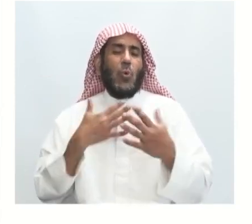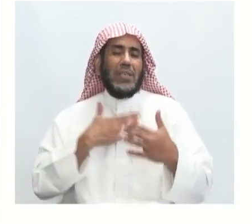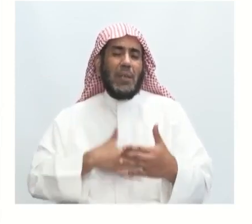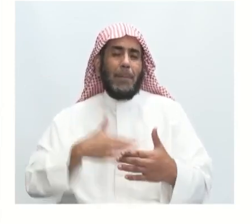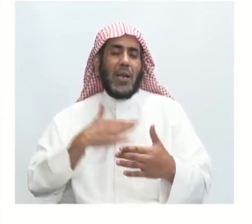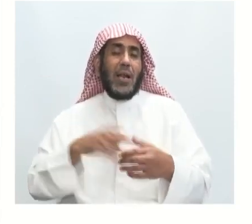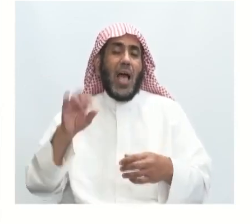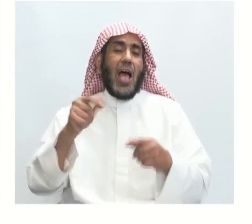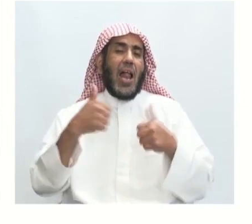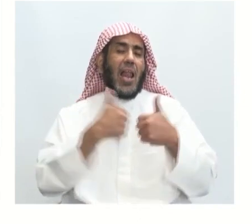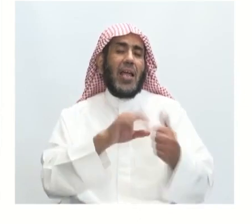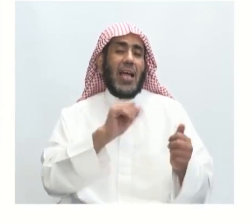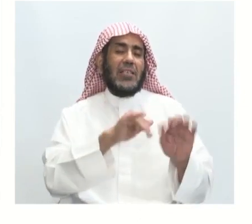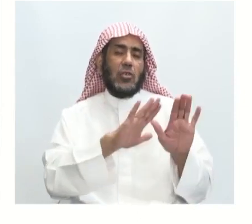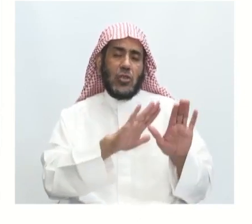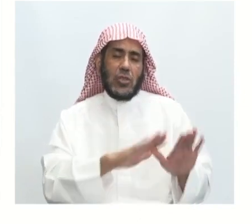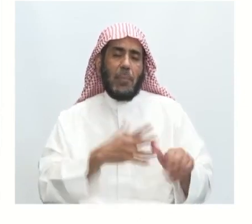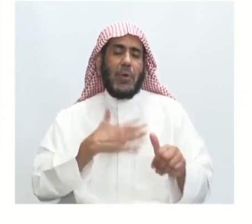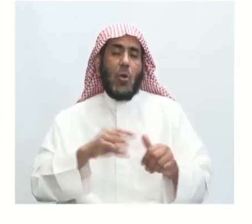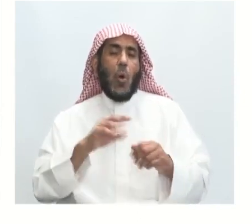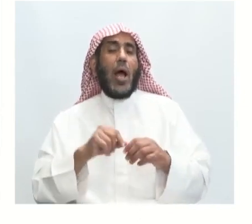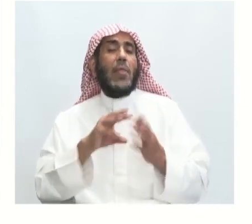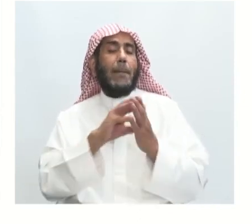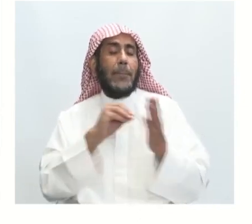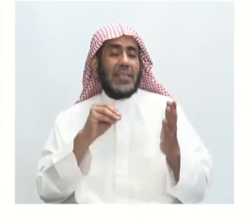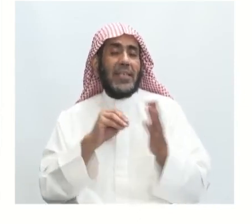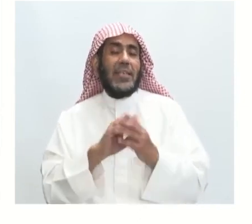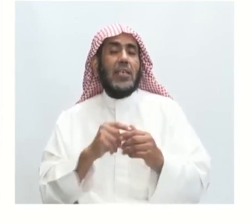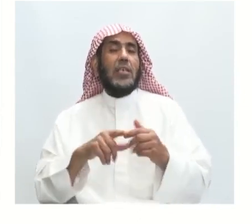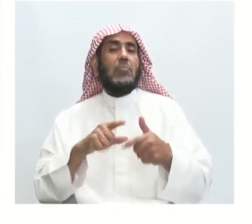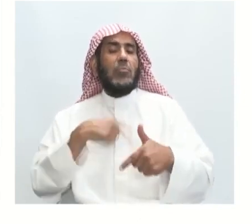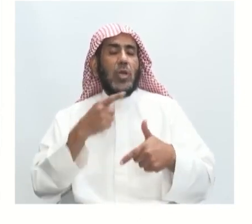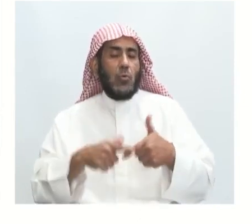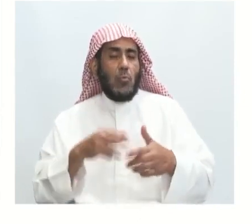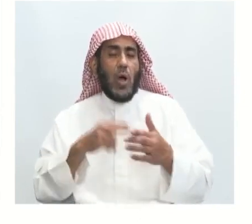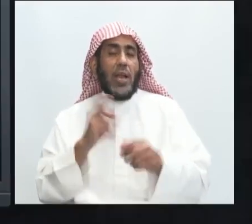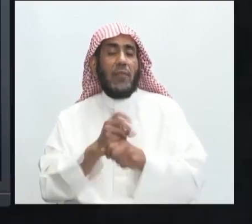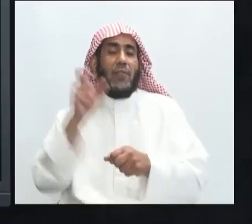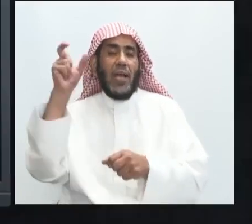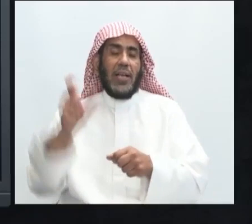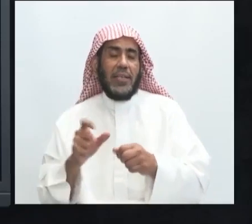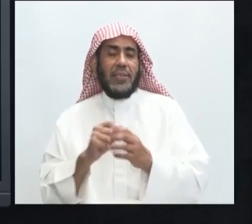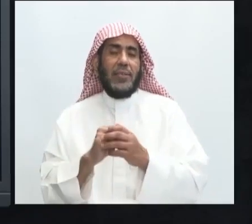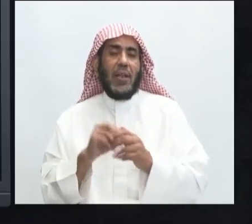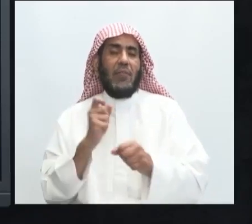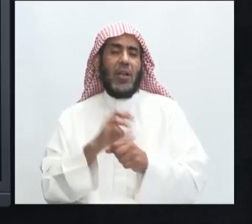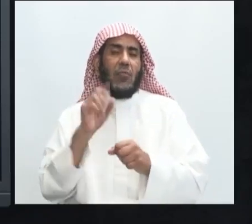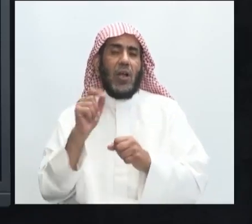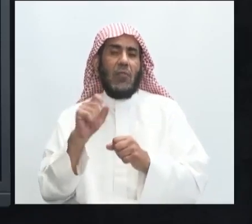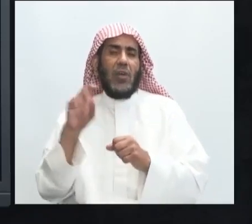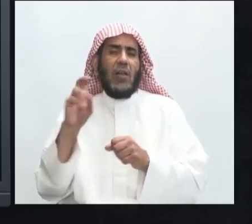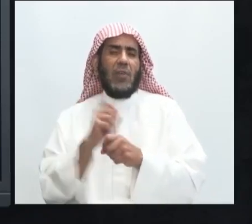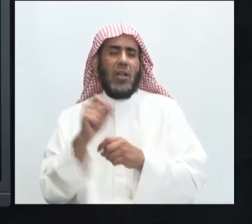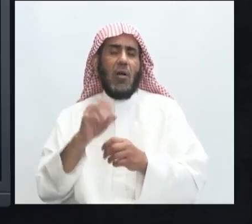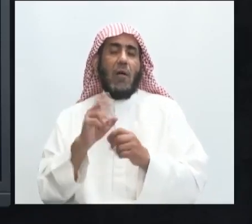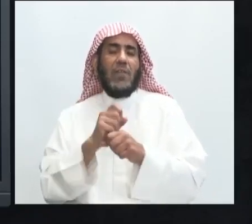ال ياسر اصبروا صبرا وهذا مصدر مصدر ينوبه عن فاعله عن فعله الى مر وهو ايضا